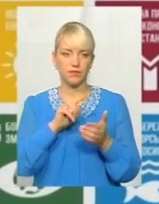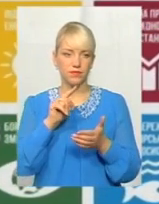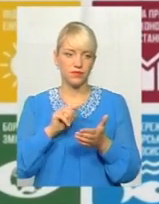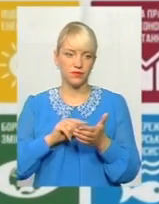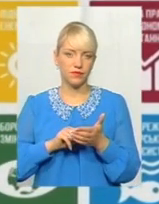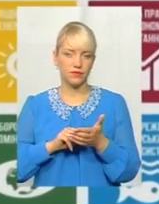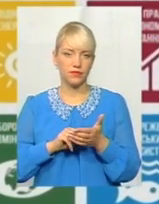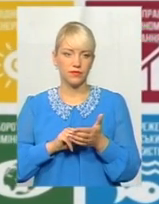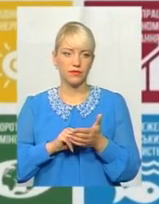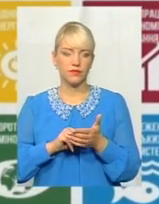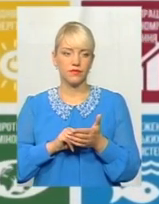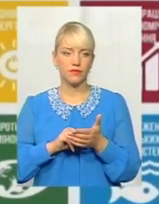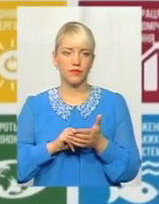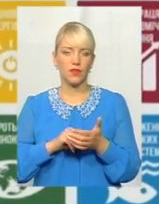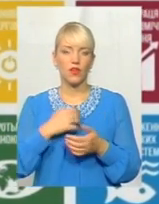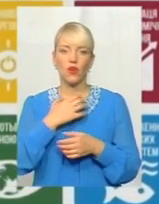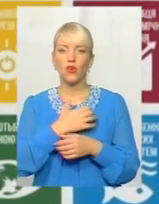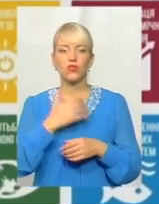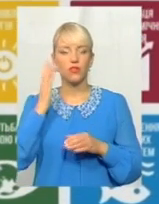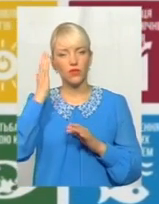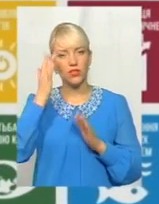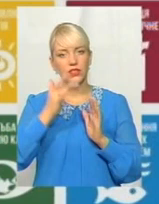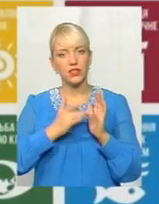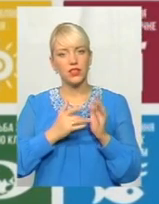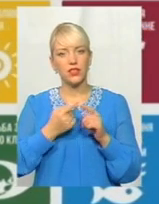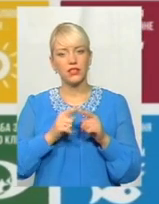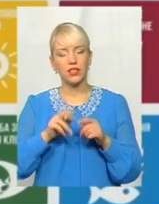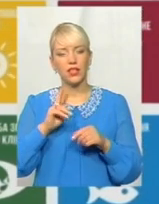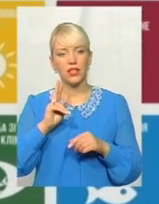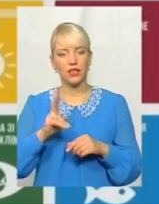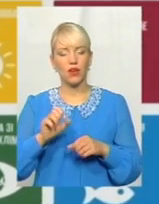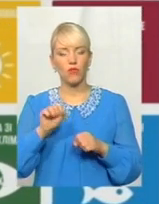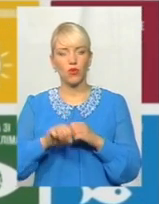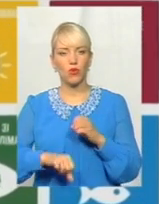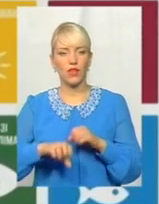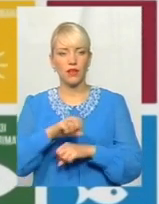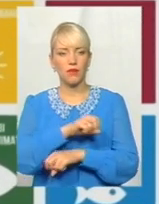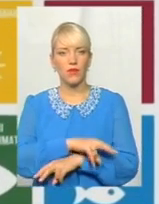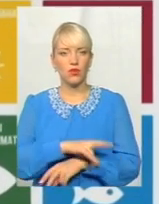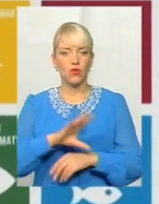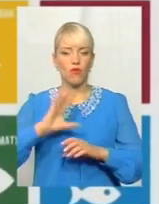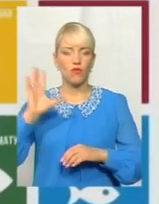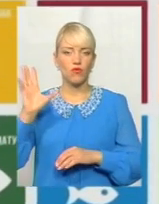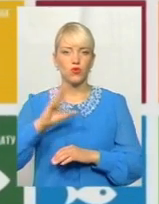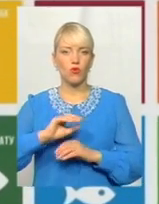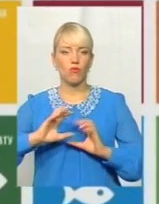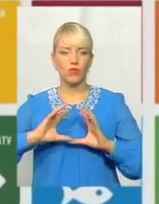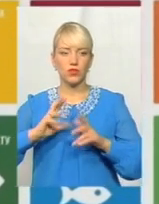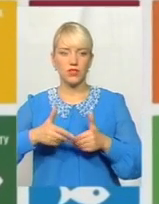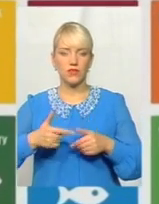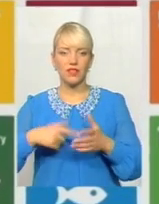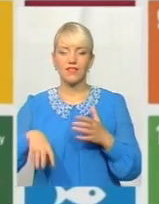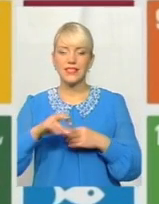такі основні цілі – це є такі, як подолання бідності у всьому світі і у всіх її